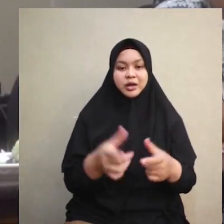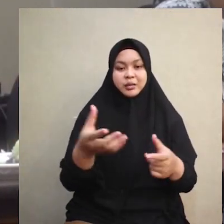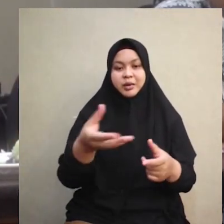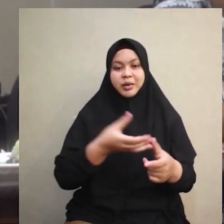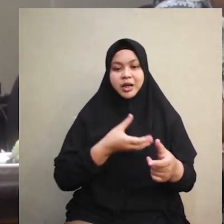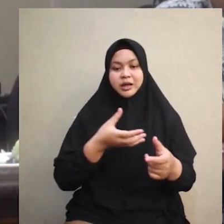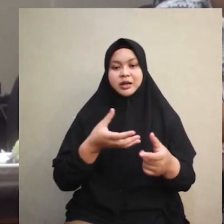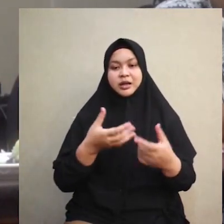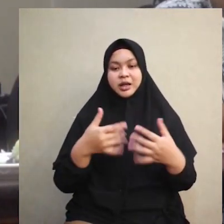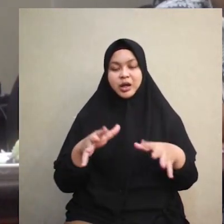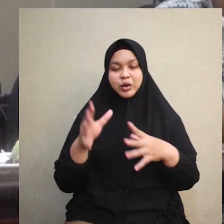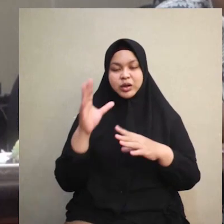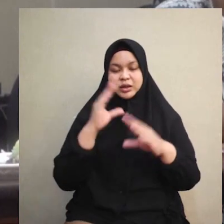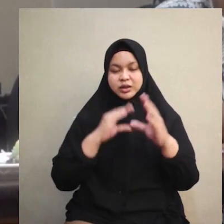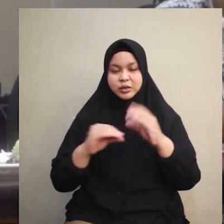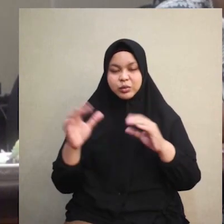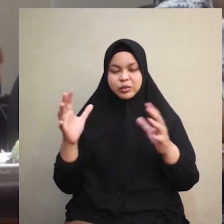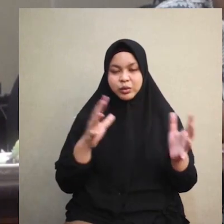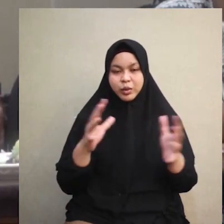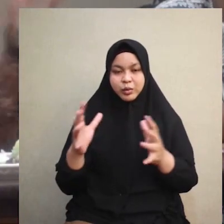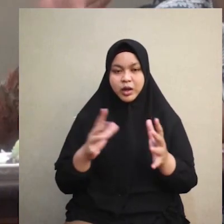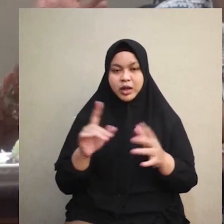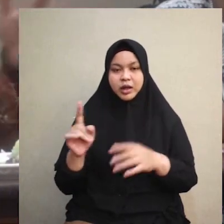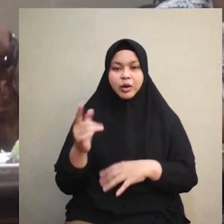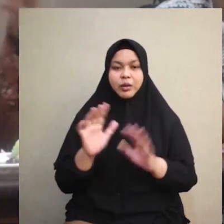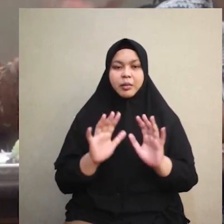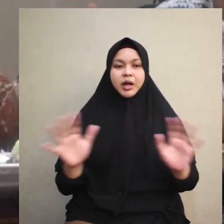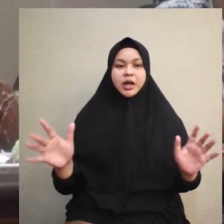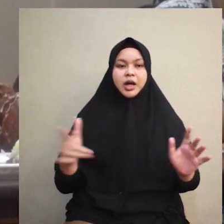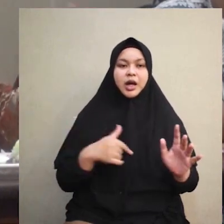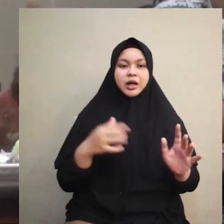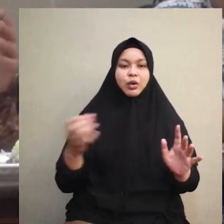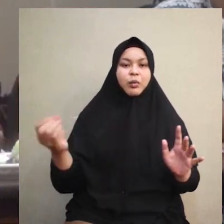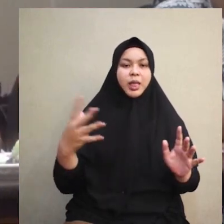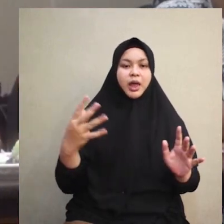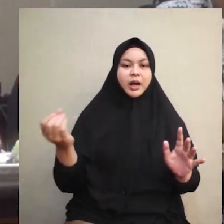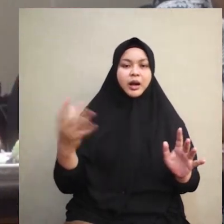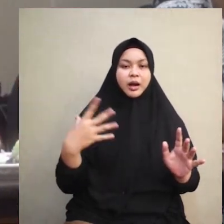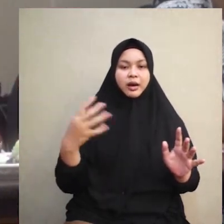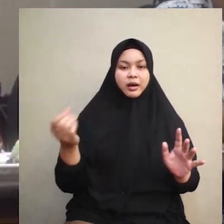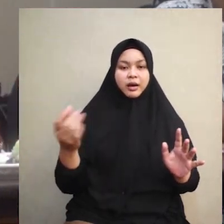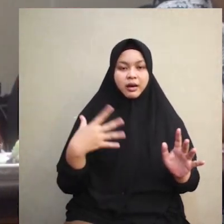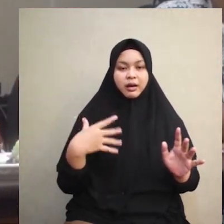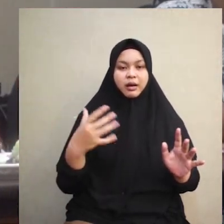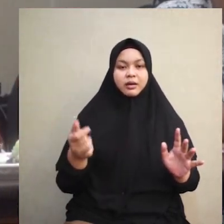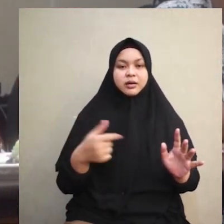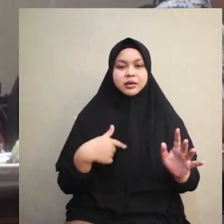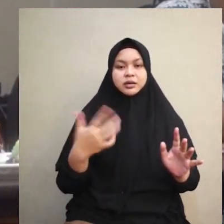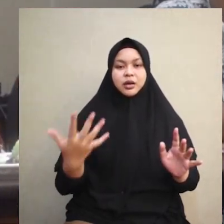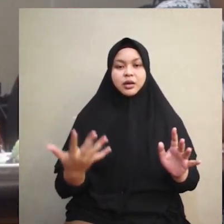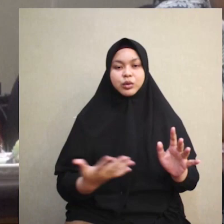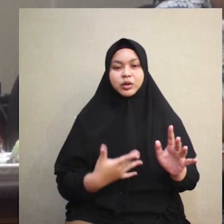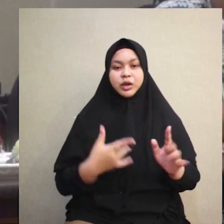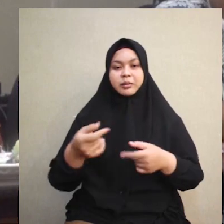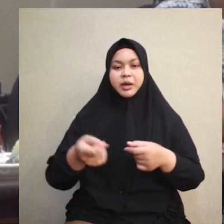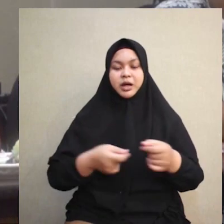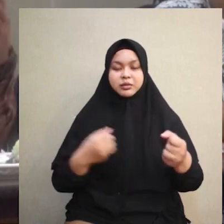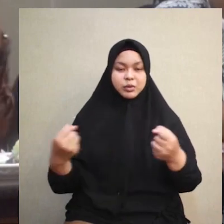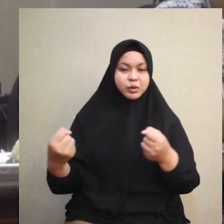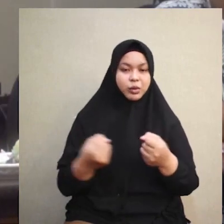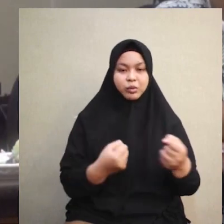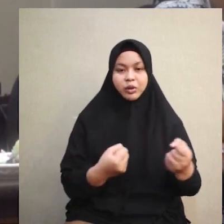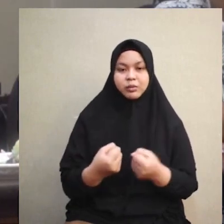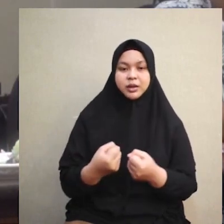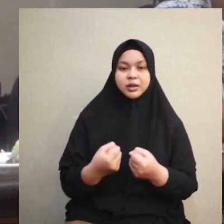kalau di salah satu di banyak itu Ya ada komplainnya gitu ya kalau di pasar ya bisa jadi berantem juga gitu kan antara